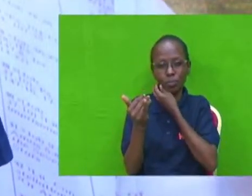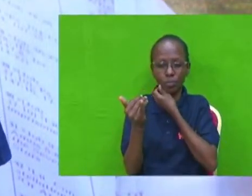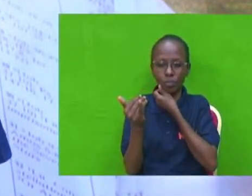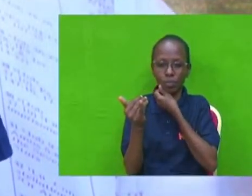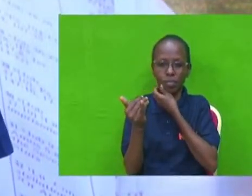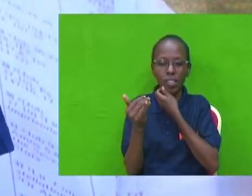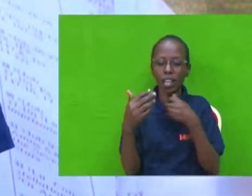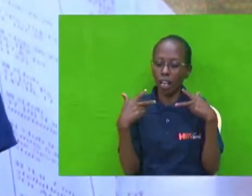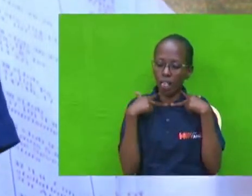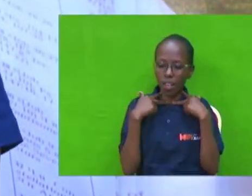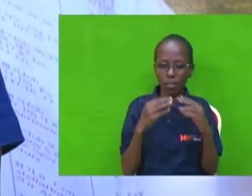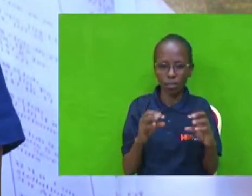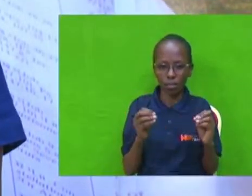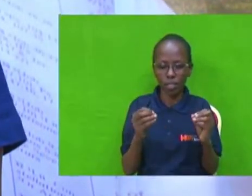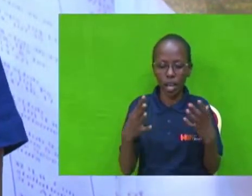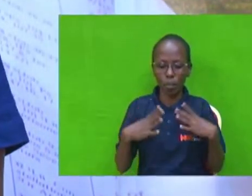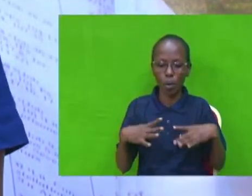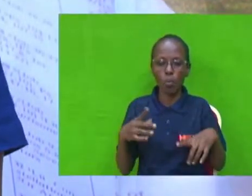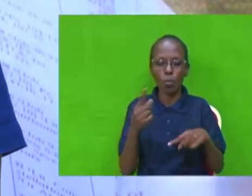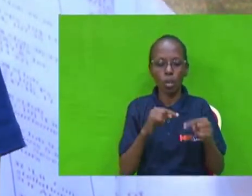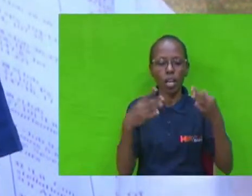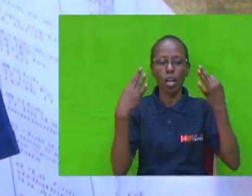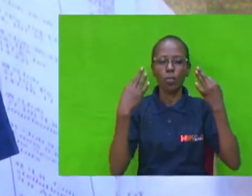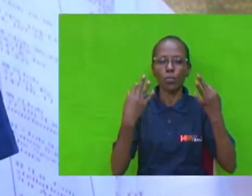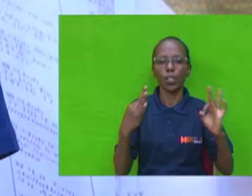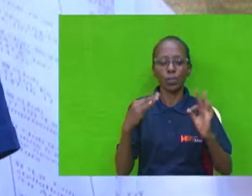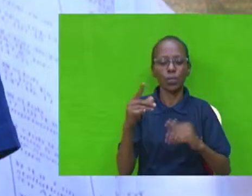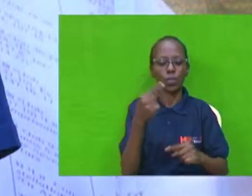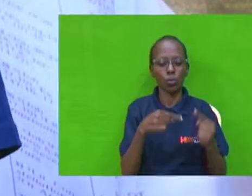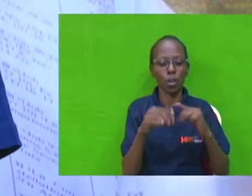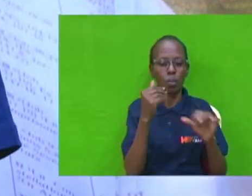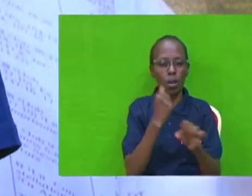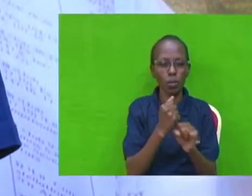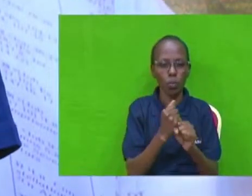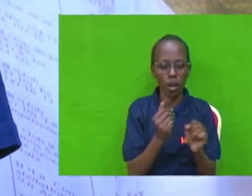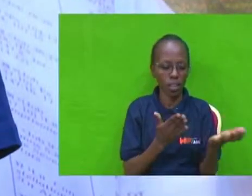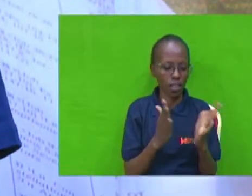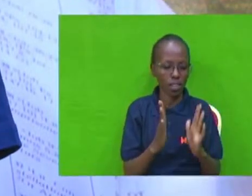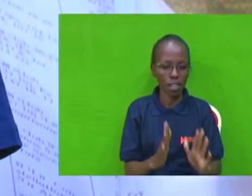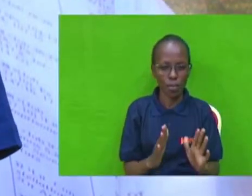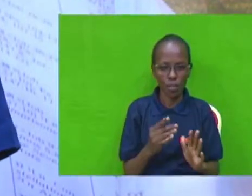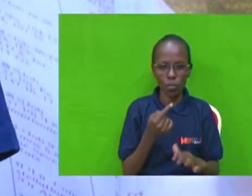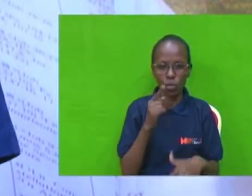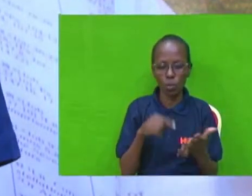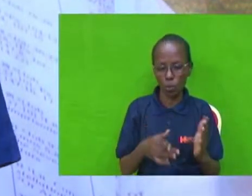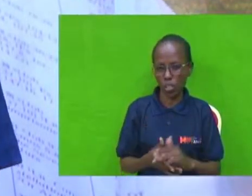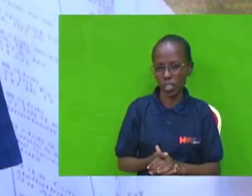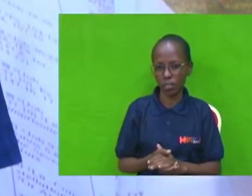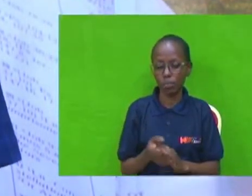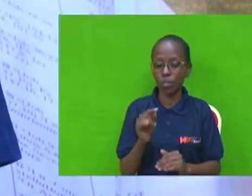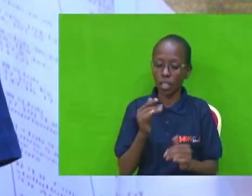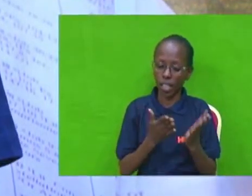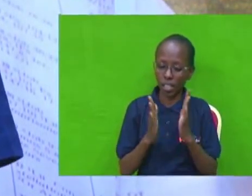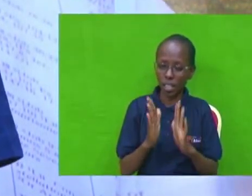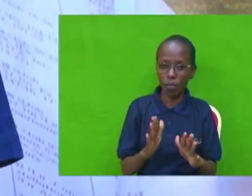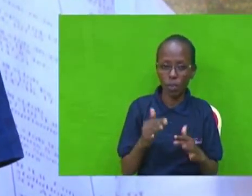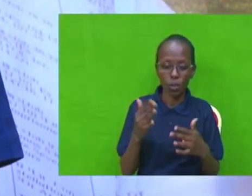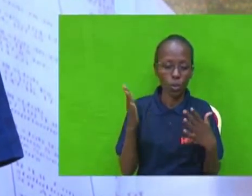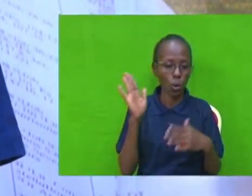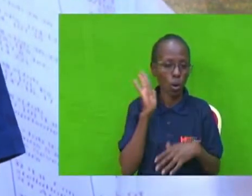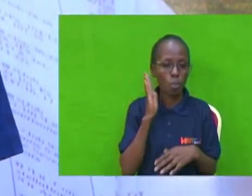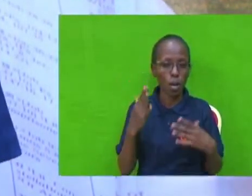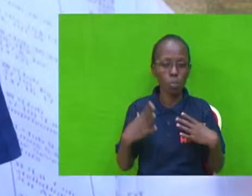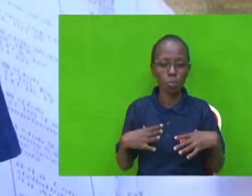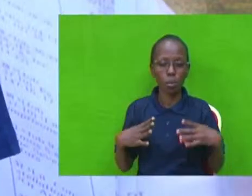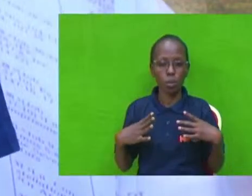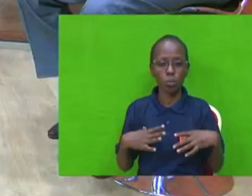Wale si mateka. Ni watu walikuja kwa hiari kufanya kazi. Na watumwa hao tunaambiwa kwamba watumwa hao ndio naambiwa enyi watumwa tini walio bwana zenu kwa